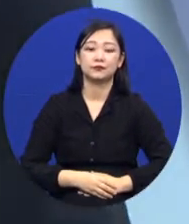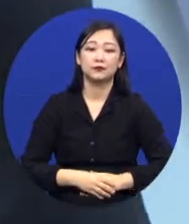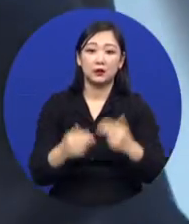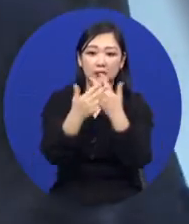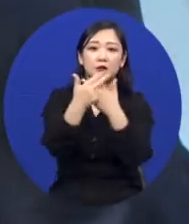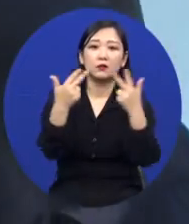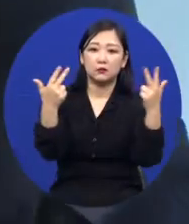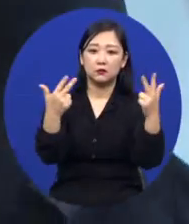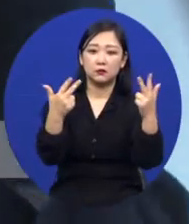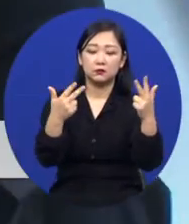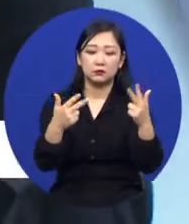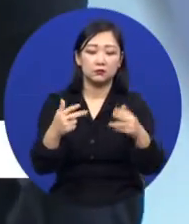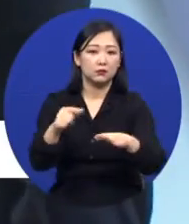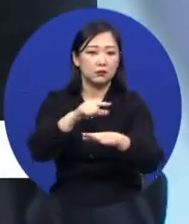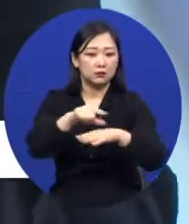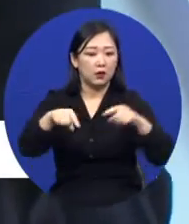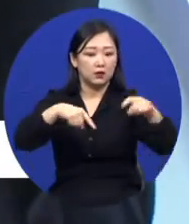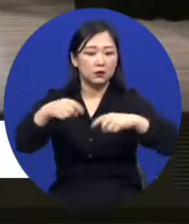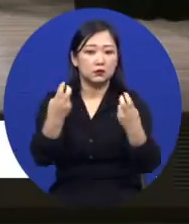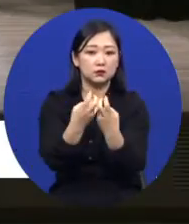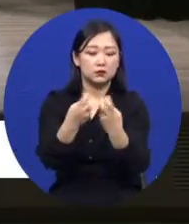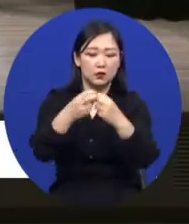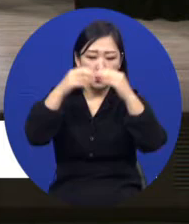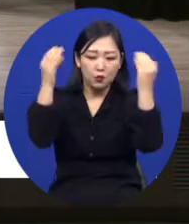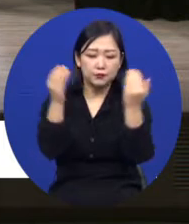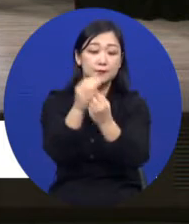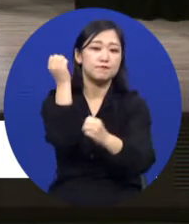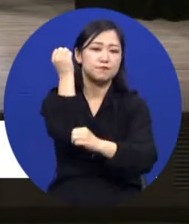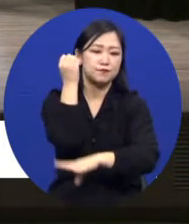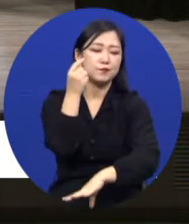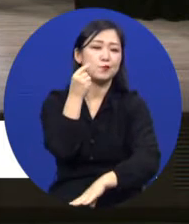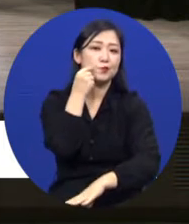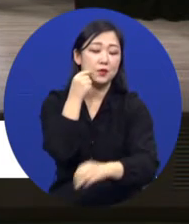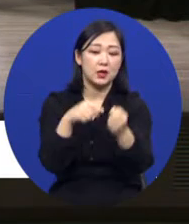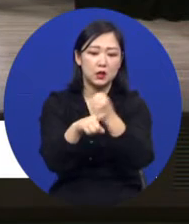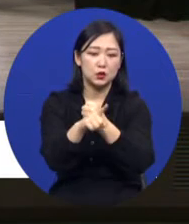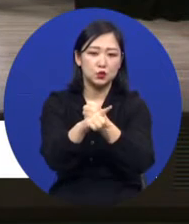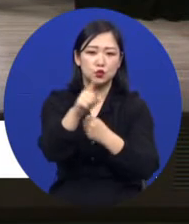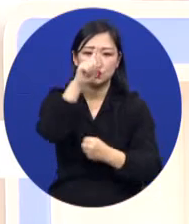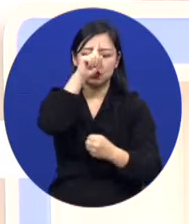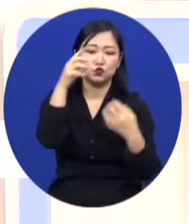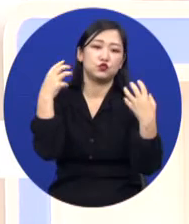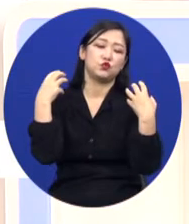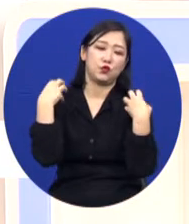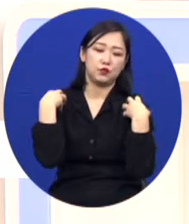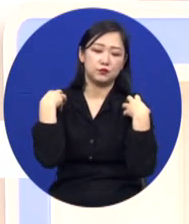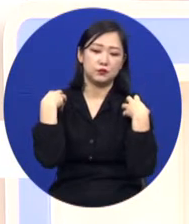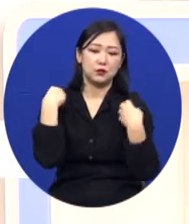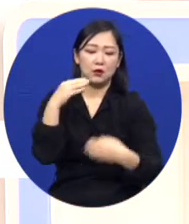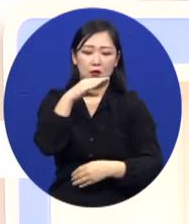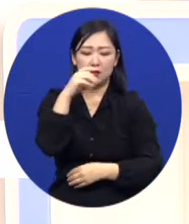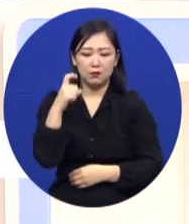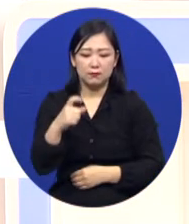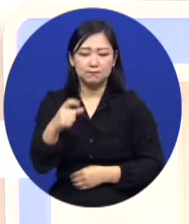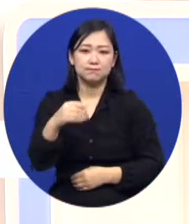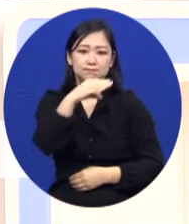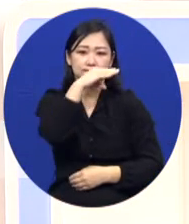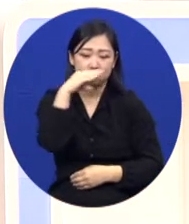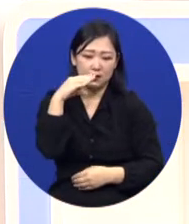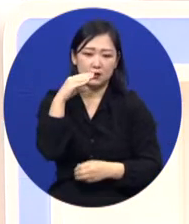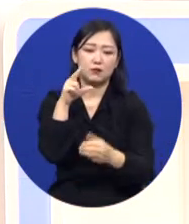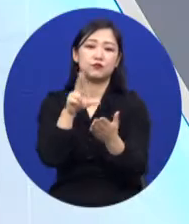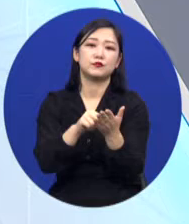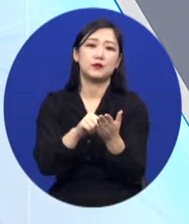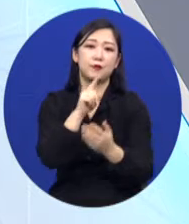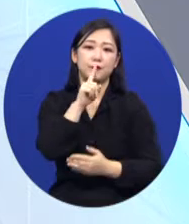이재명 후보는 지방자치가 온전하게 뿌리내리지 못한 데는 무엇보다 중앙정부나 관료의 경직된 자세가 문제라고